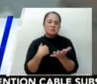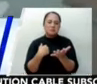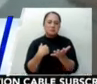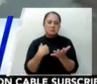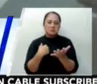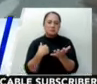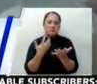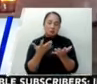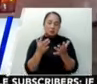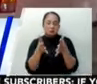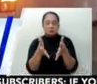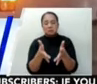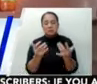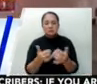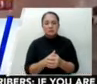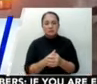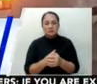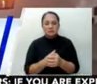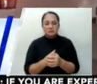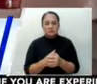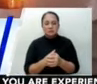Sige, nasakyan mo ako.